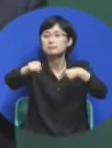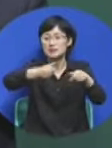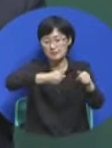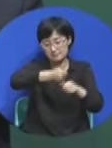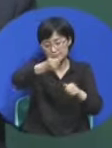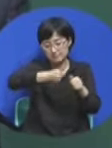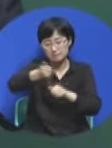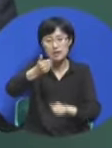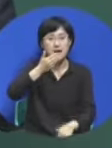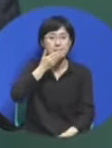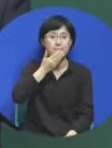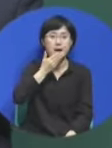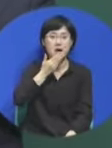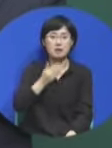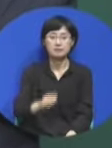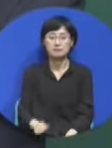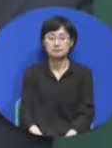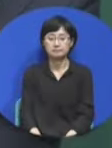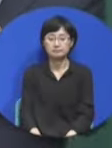있어.